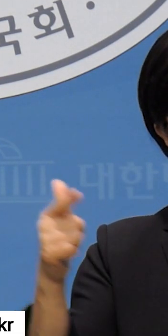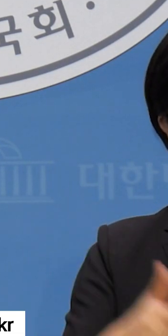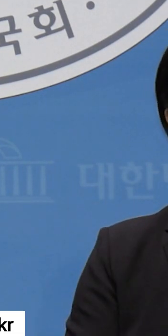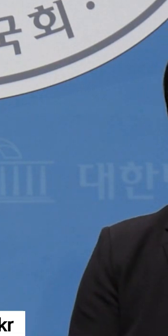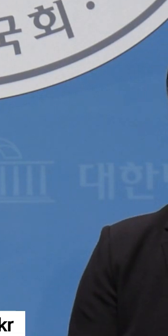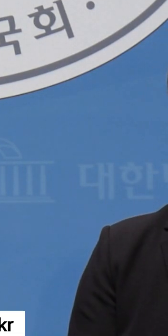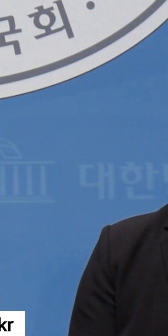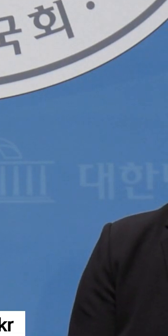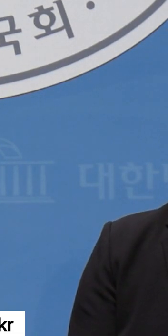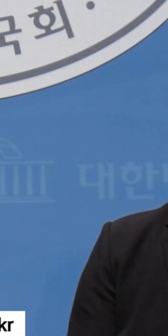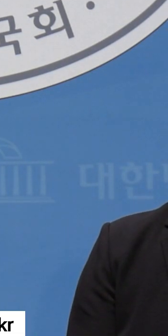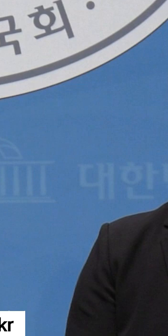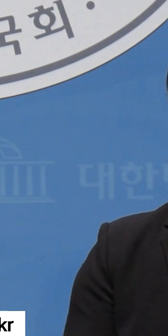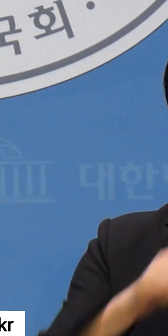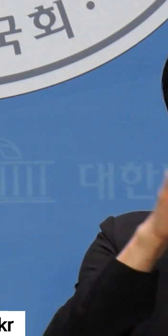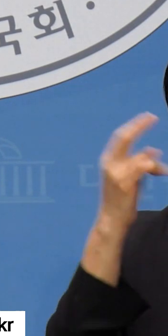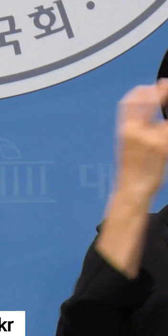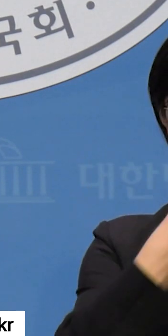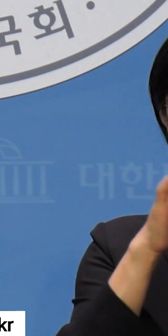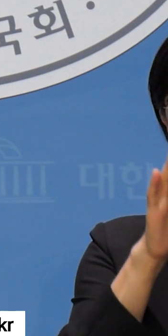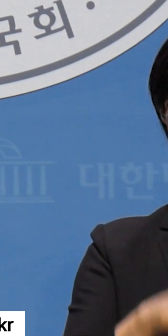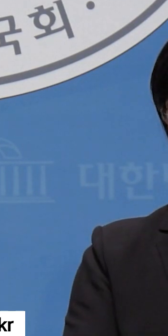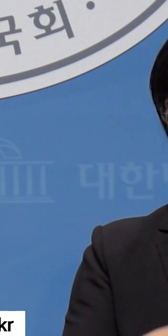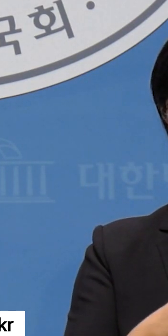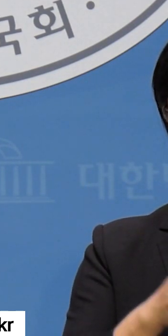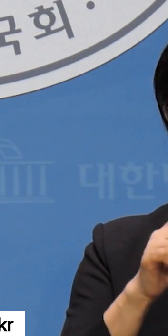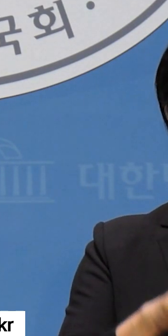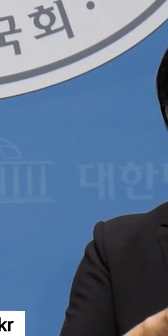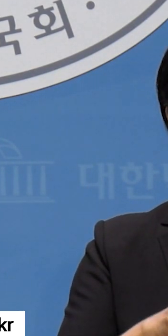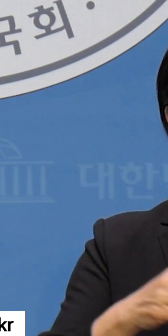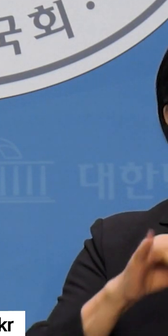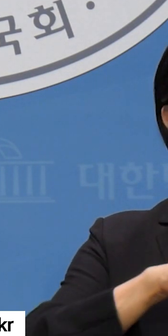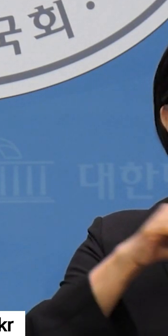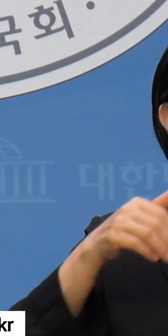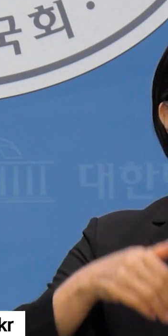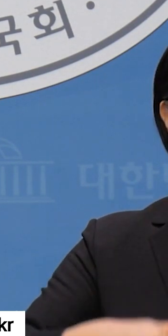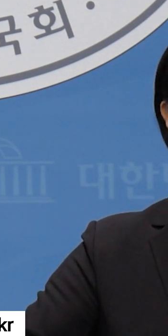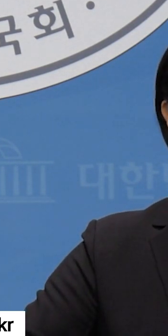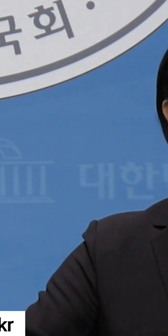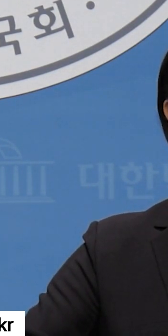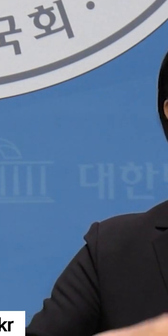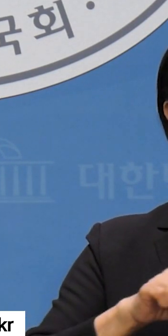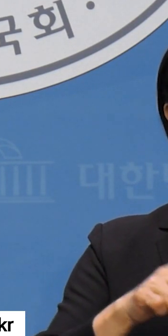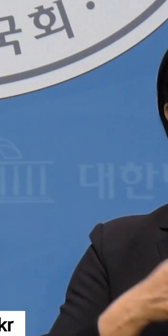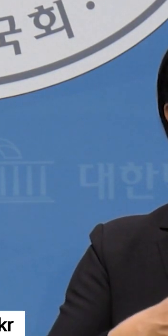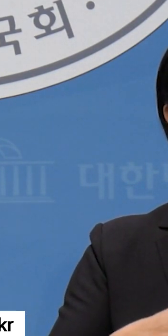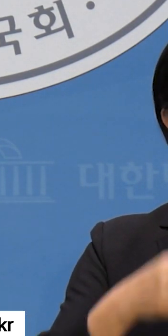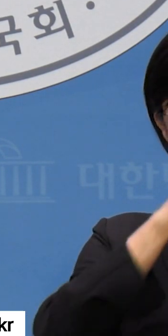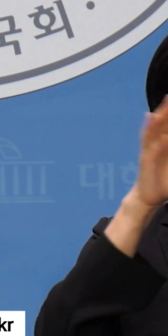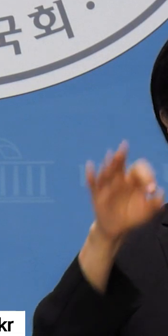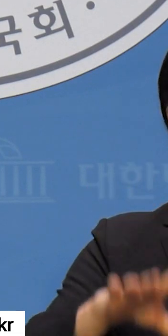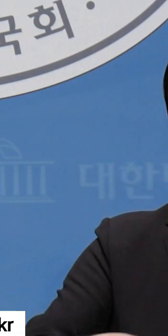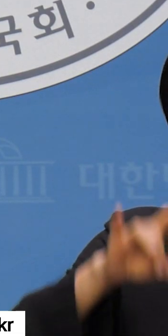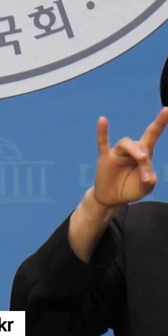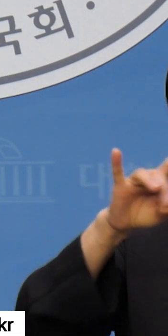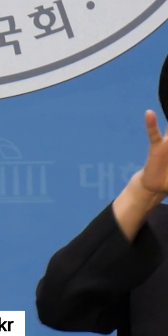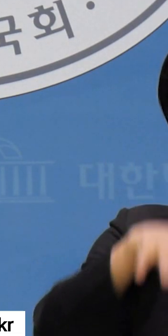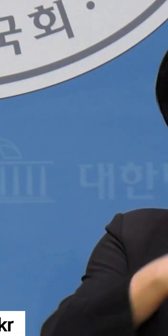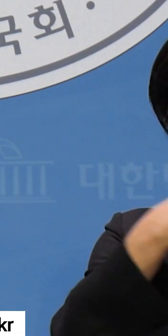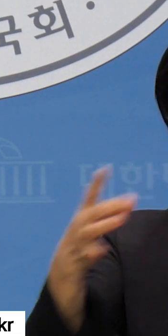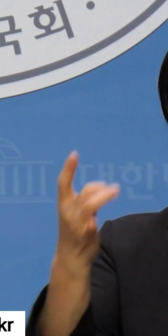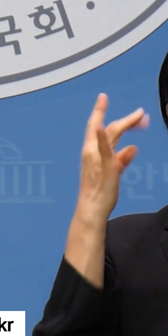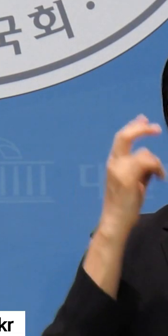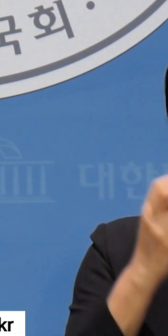것입니다. 예산안 심사에 있어 불효불급한 예산은 덜어내고 필요필급한 예산을 우선